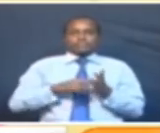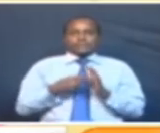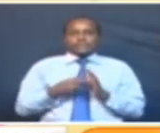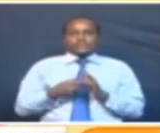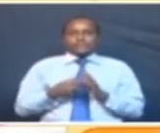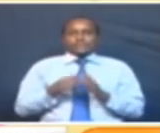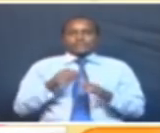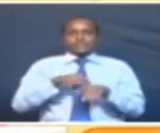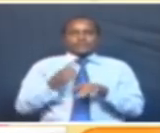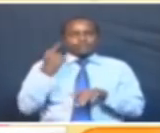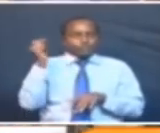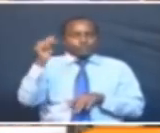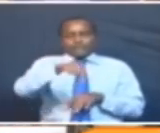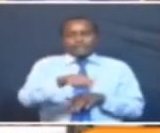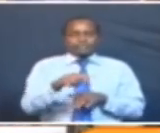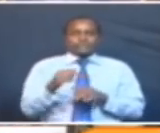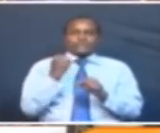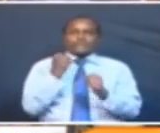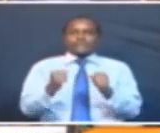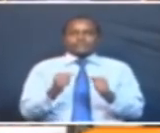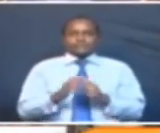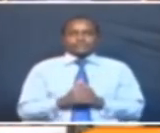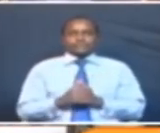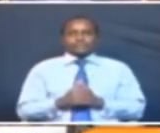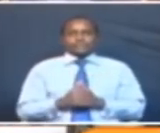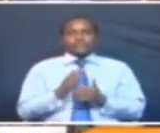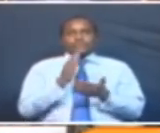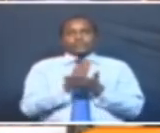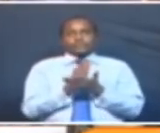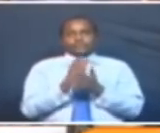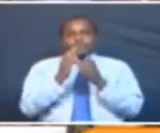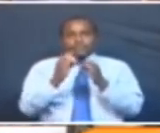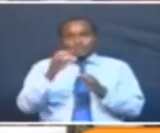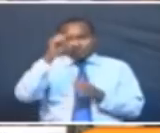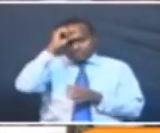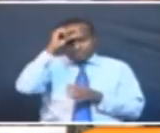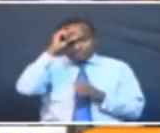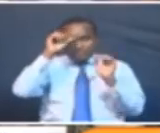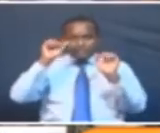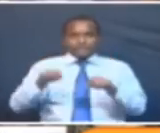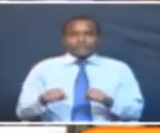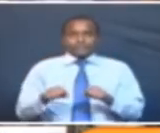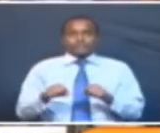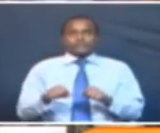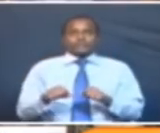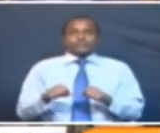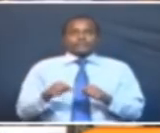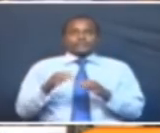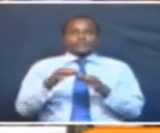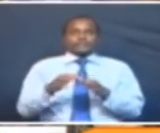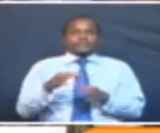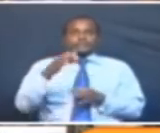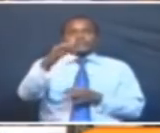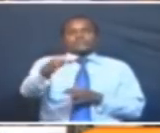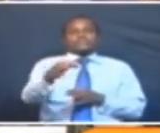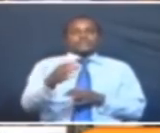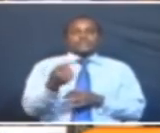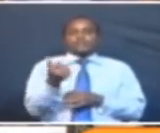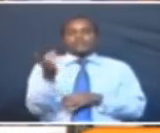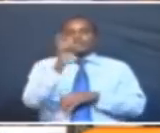wezi pata time ya kukuja. Kwa kweli kama serikali inaweza ikatuongezea siku